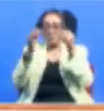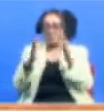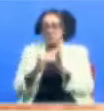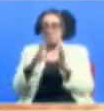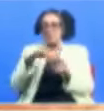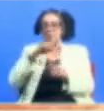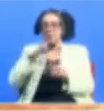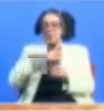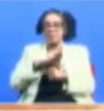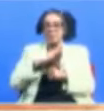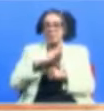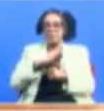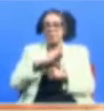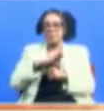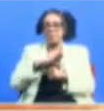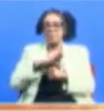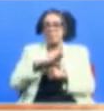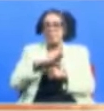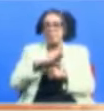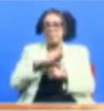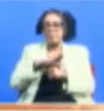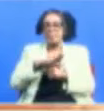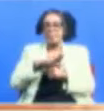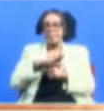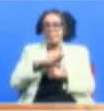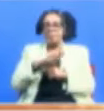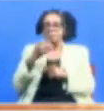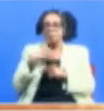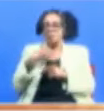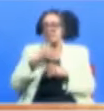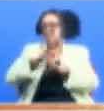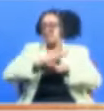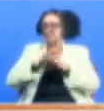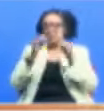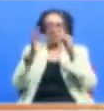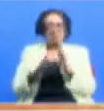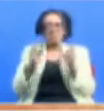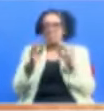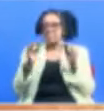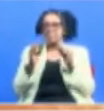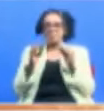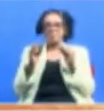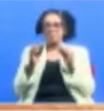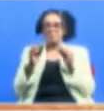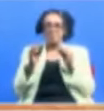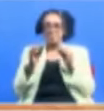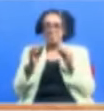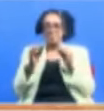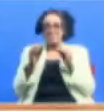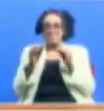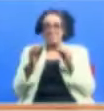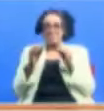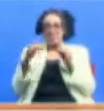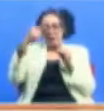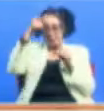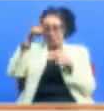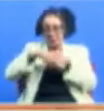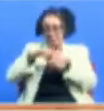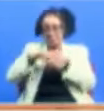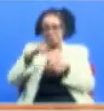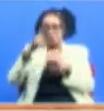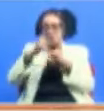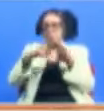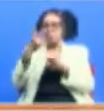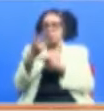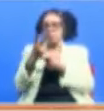fellow students. There was lack of shortage of teachers during one of the periods when we were in Form 2, where there was